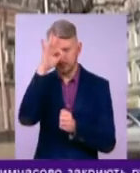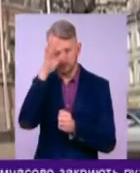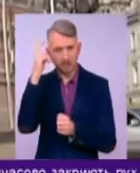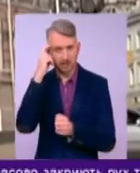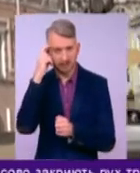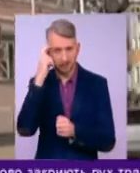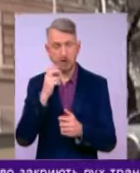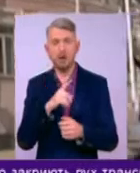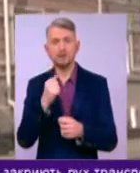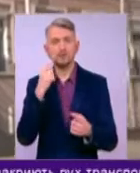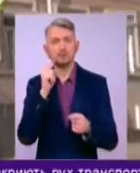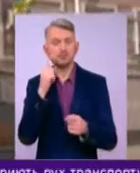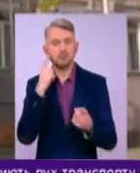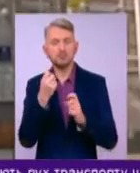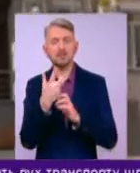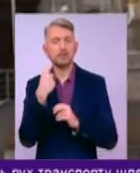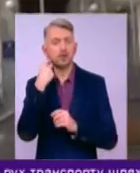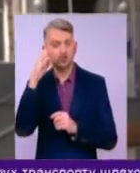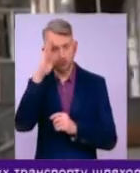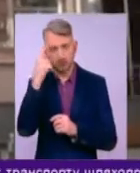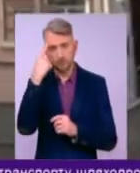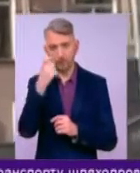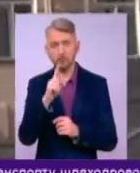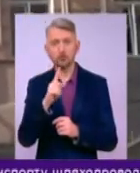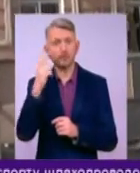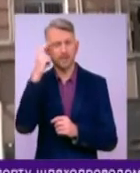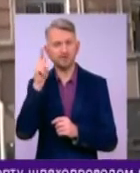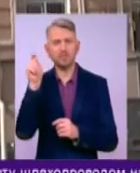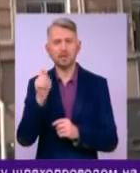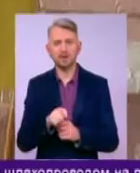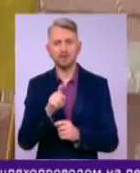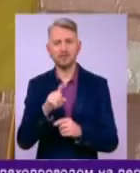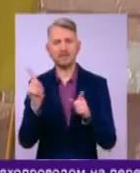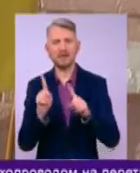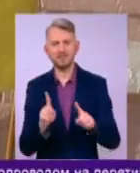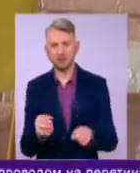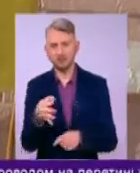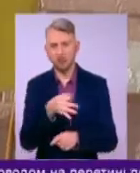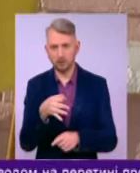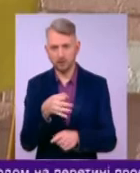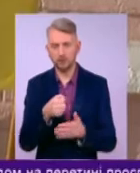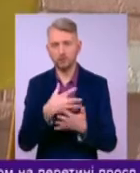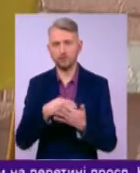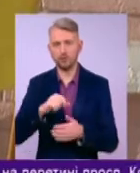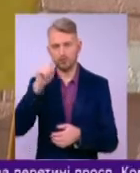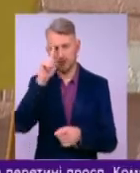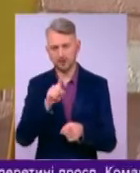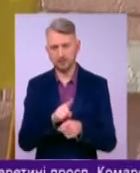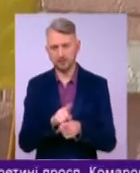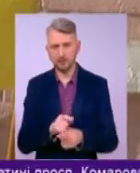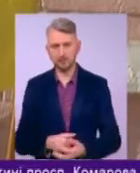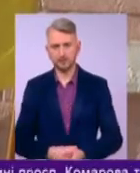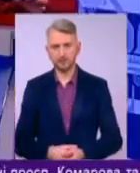даними правоохоронців, 13-річний хлопець повідомив, що до столиці приїхав із Закарпатської області до свого брата.